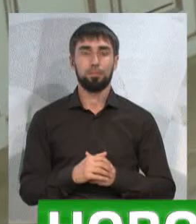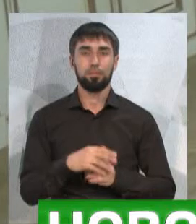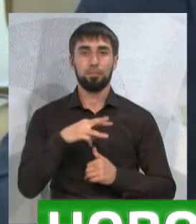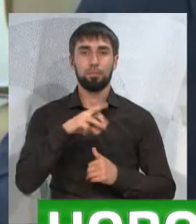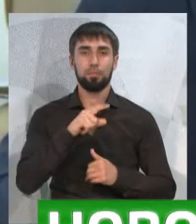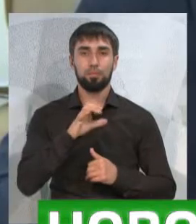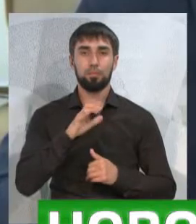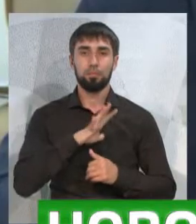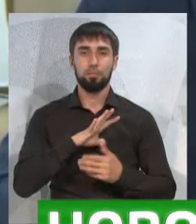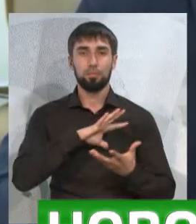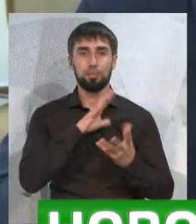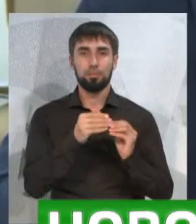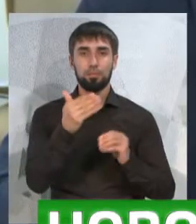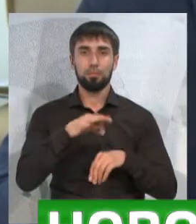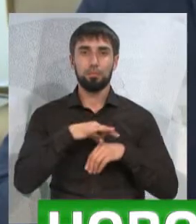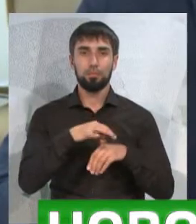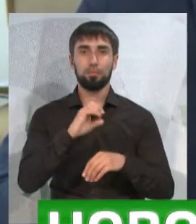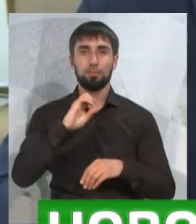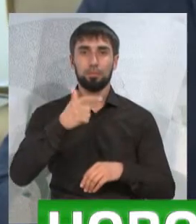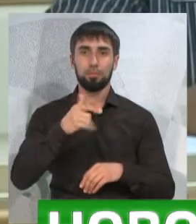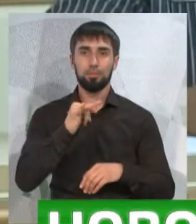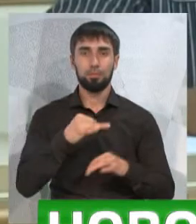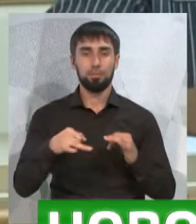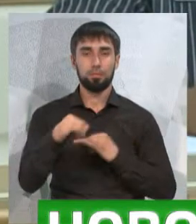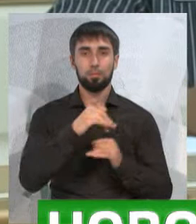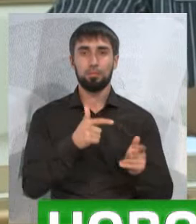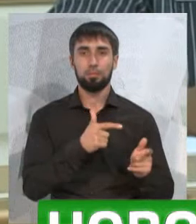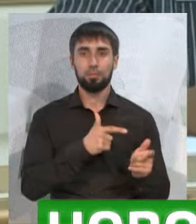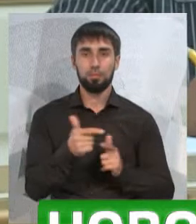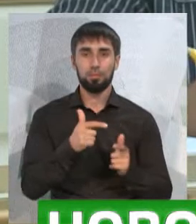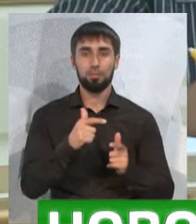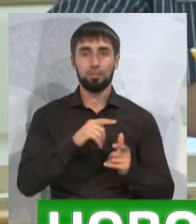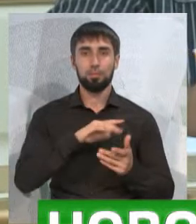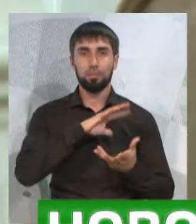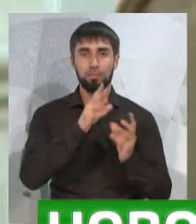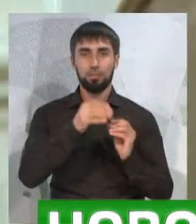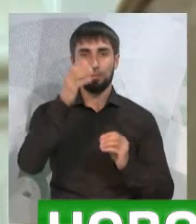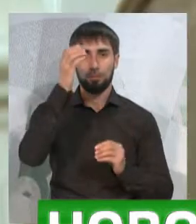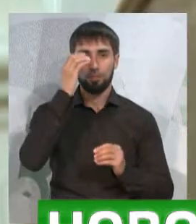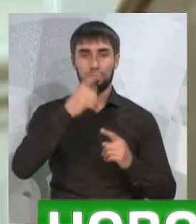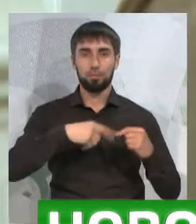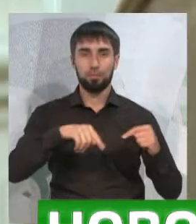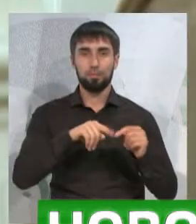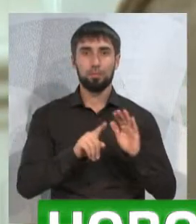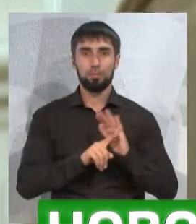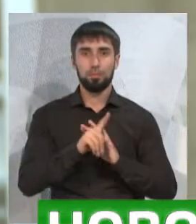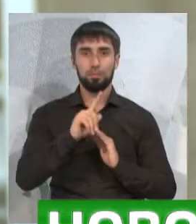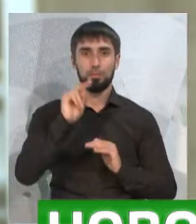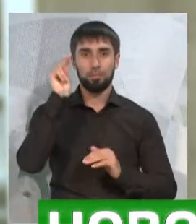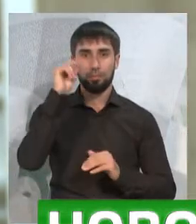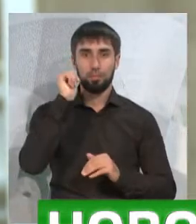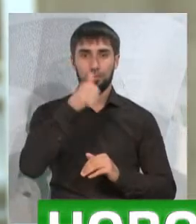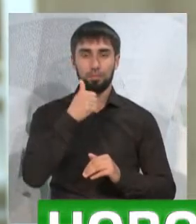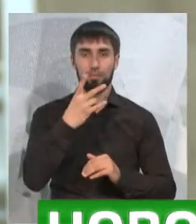Магайцы подвели итоги прохождения в республике ЕГЭ и обсудили подготовки общеобразовательных организаций республики к новому учебному году